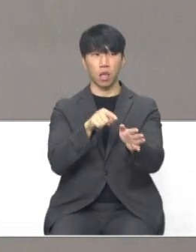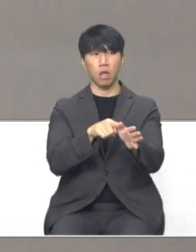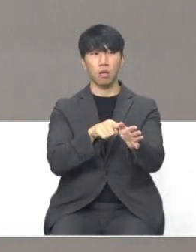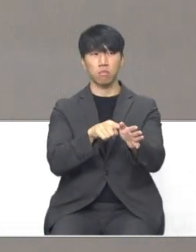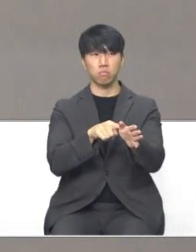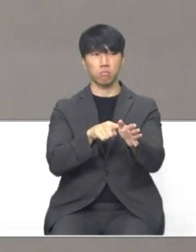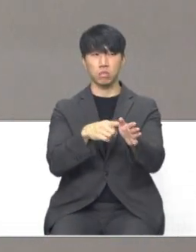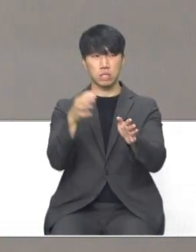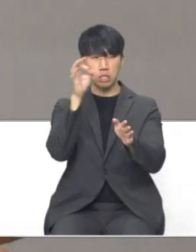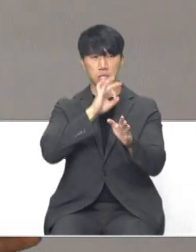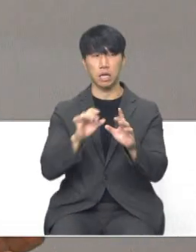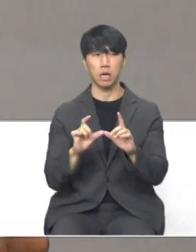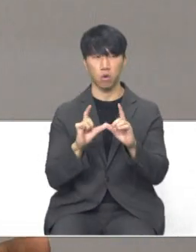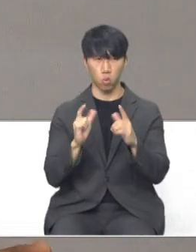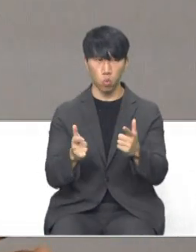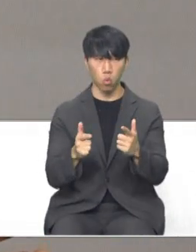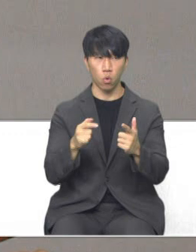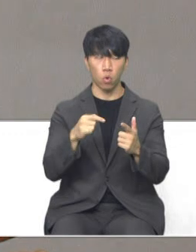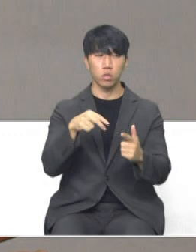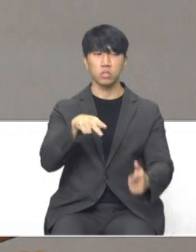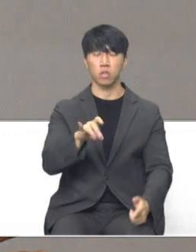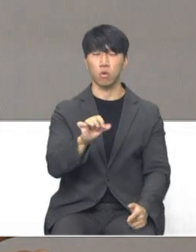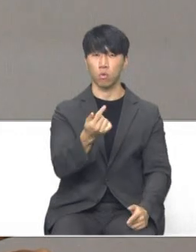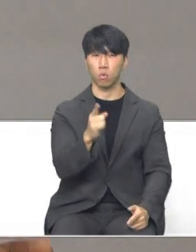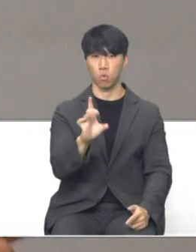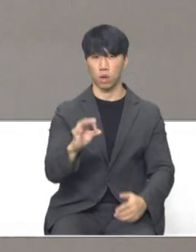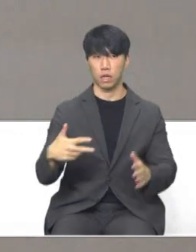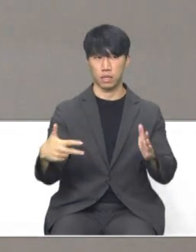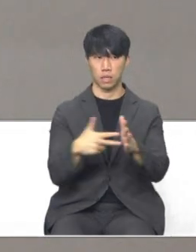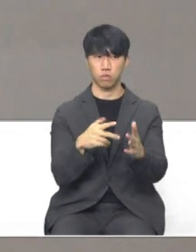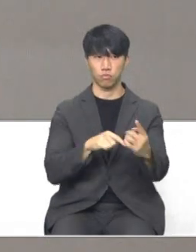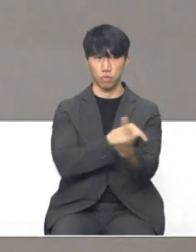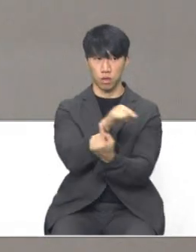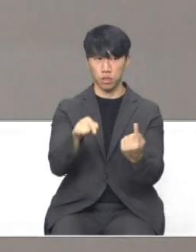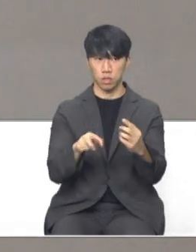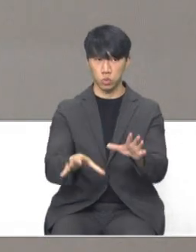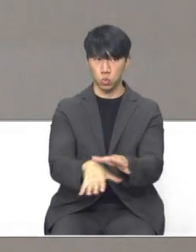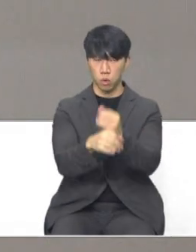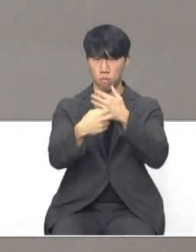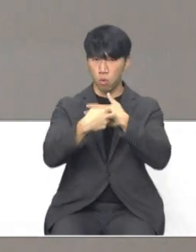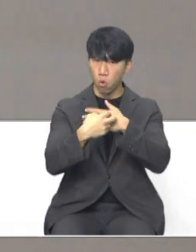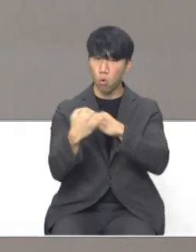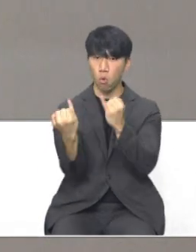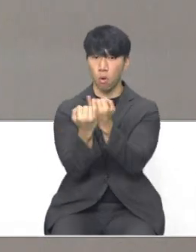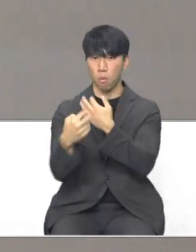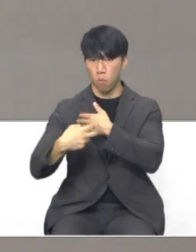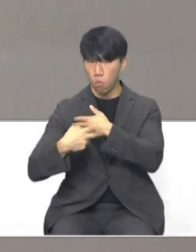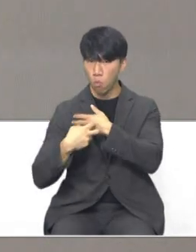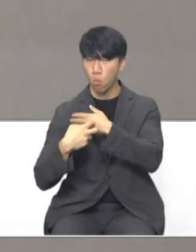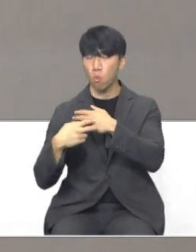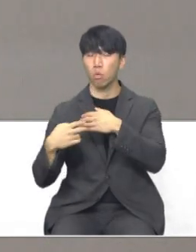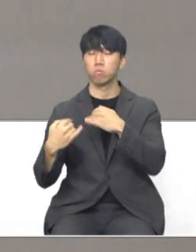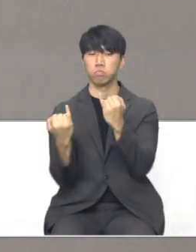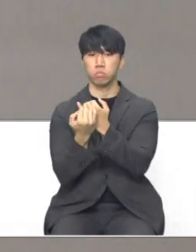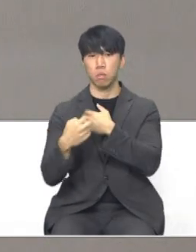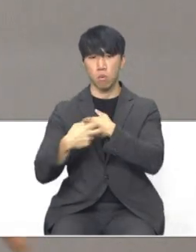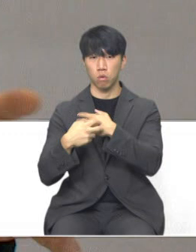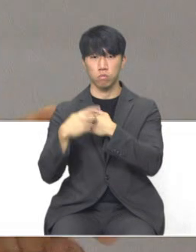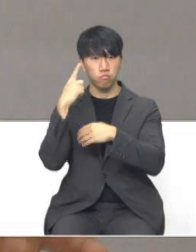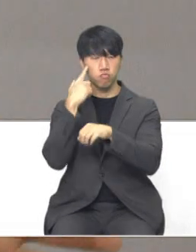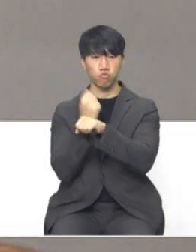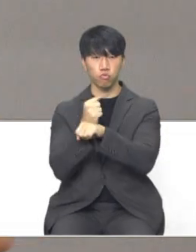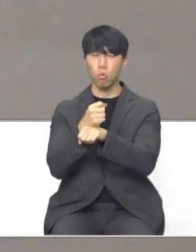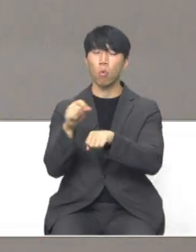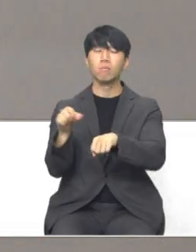아니고 성광의료재단이 운영하고 있는 종합병원, 여성병원, 여성의학연구소 같은 이런